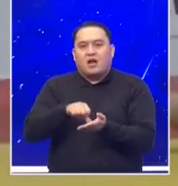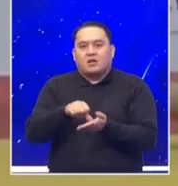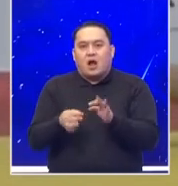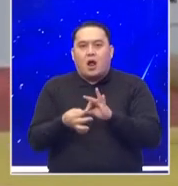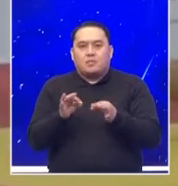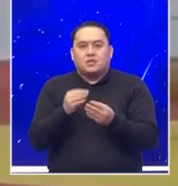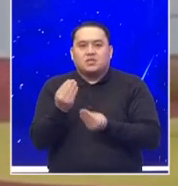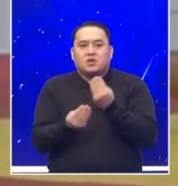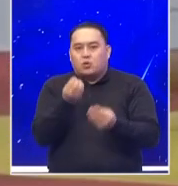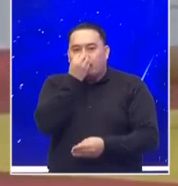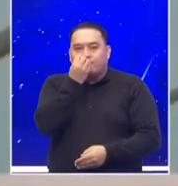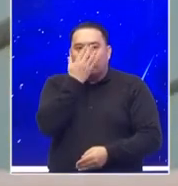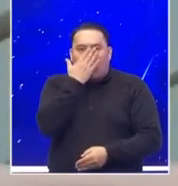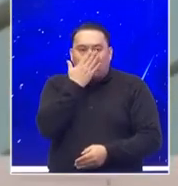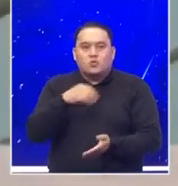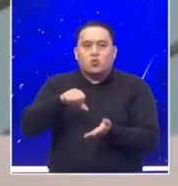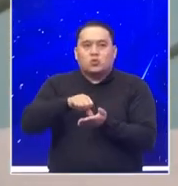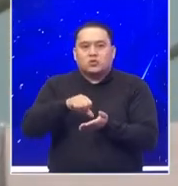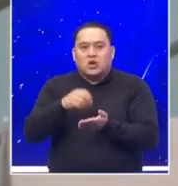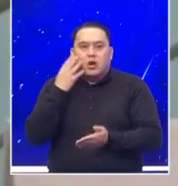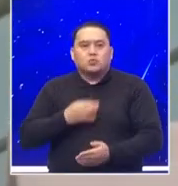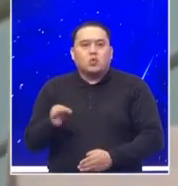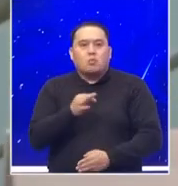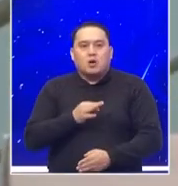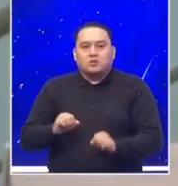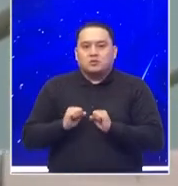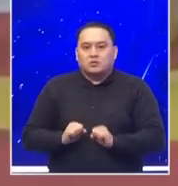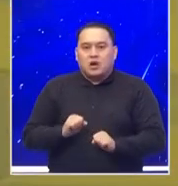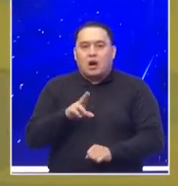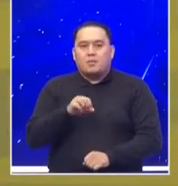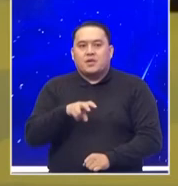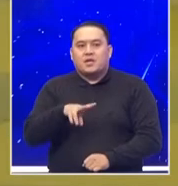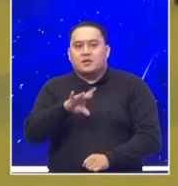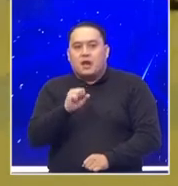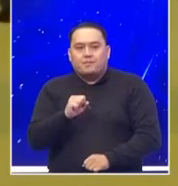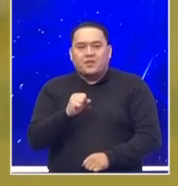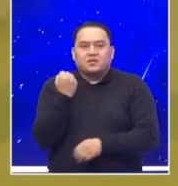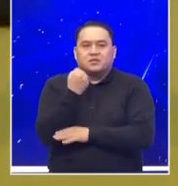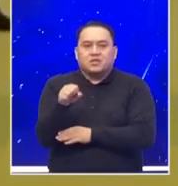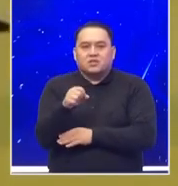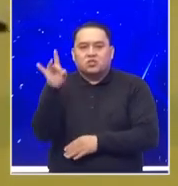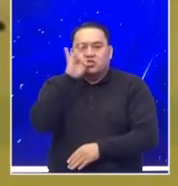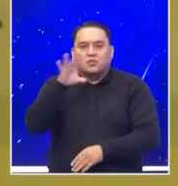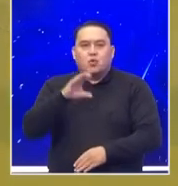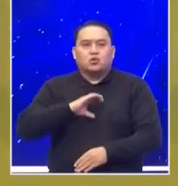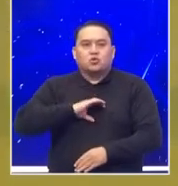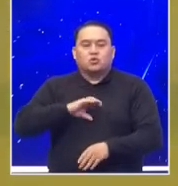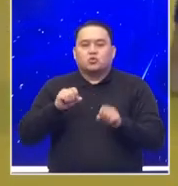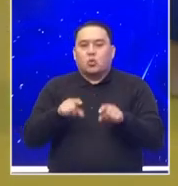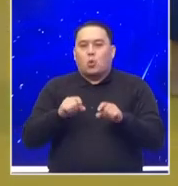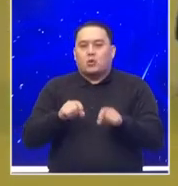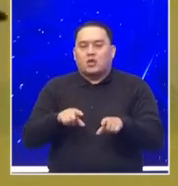олимпийские игры в токио среди участников чести алматинской области отстаивала камера бирлик аж она завоевала чемпионское золото весе свыше